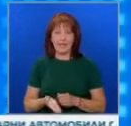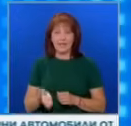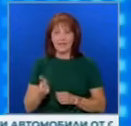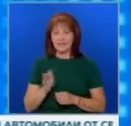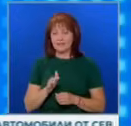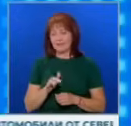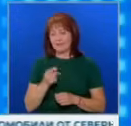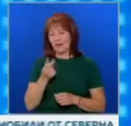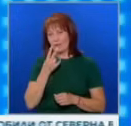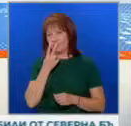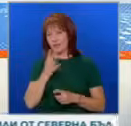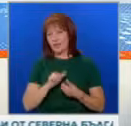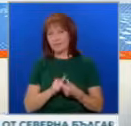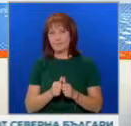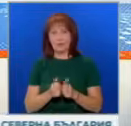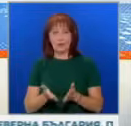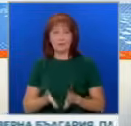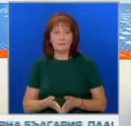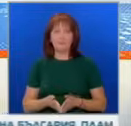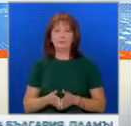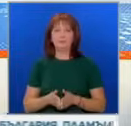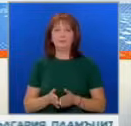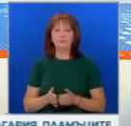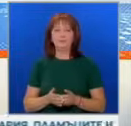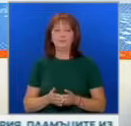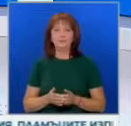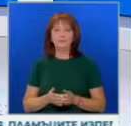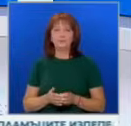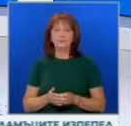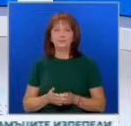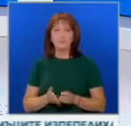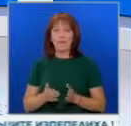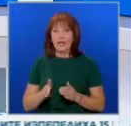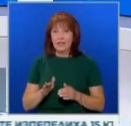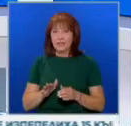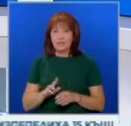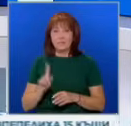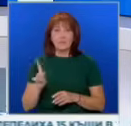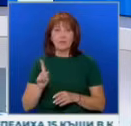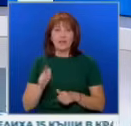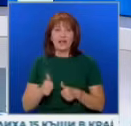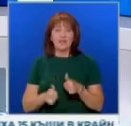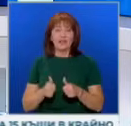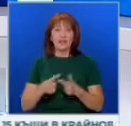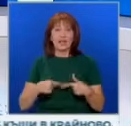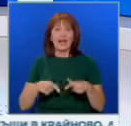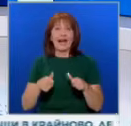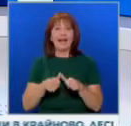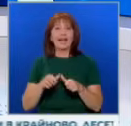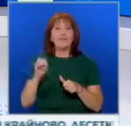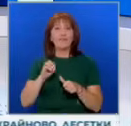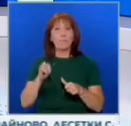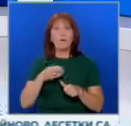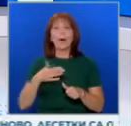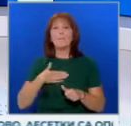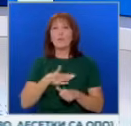Следват спортните теми в емисията. Илиана Енев е вече тук. Здравей, Илиана. Добър вечер, Наде. След преодоляването на първия квалификационен кръг на Лига Европа, в